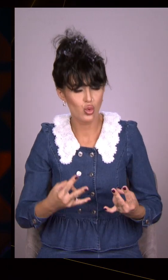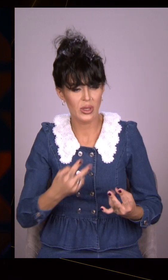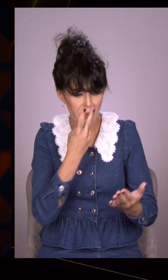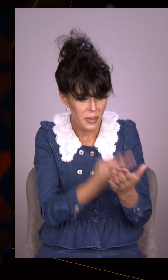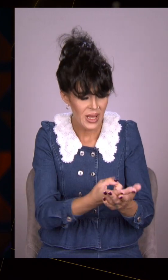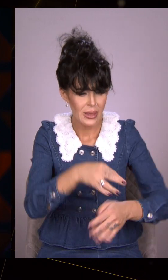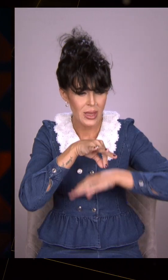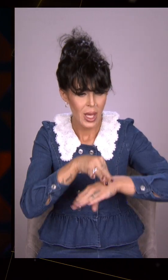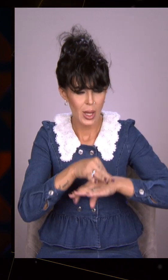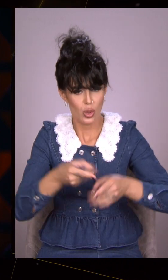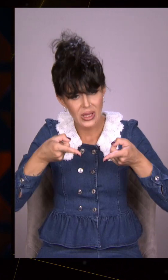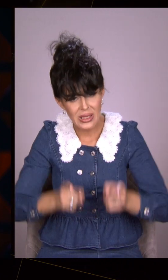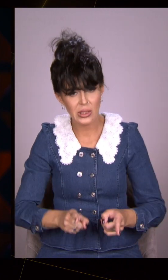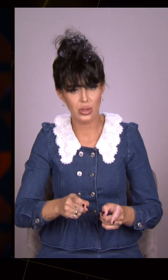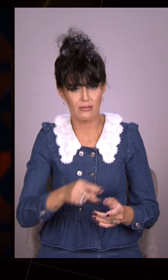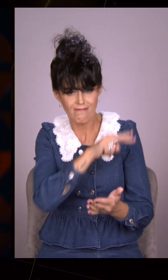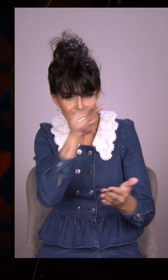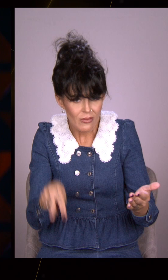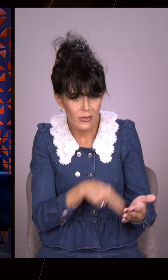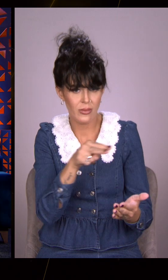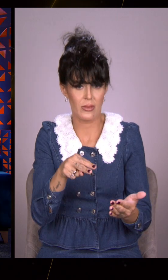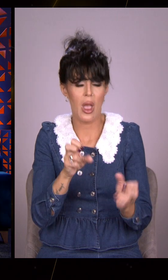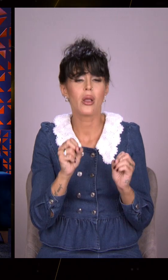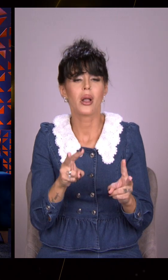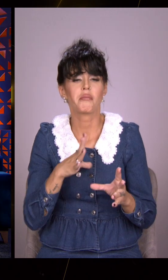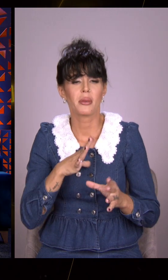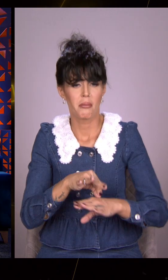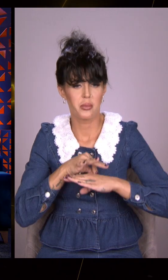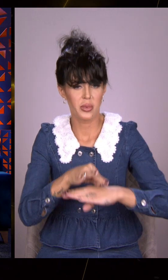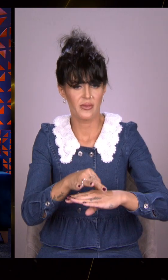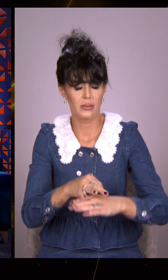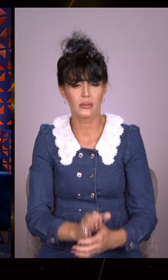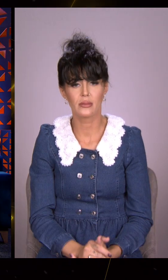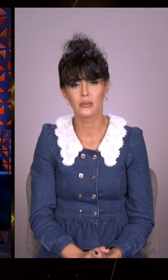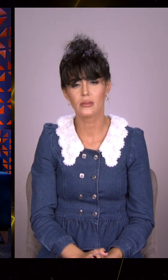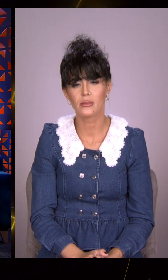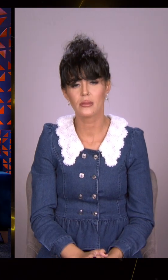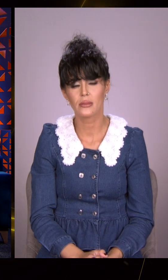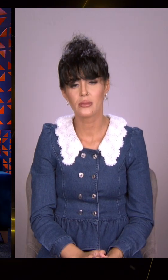впізнати тіла? Угу. Як проходило опізнання? Їх пізнавали